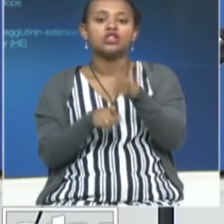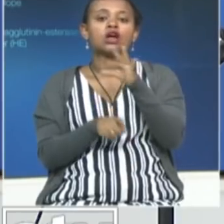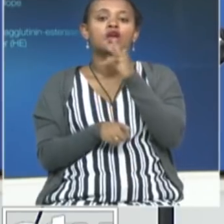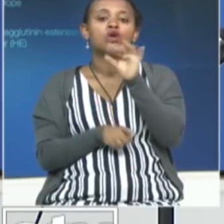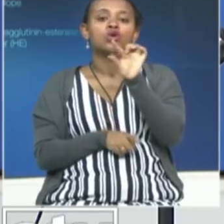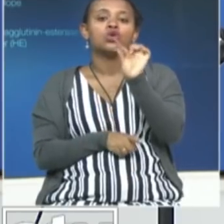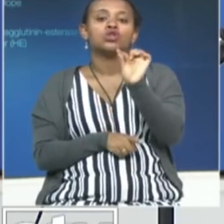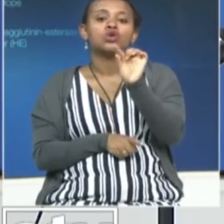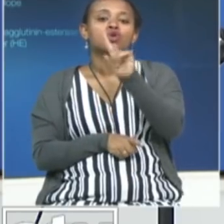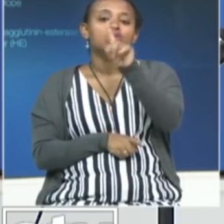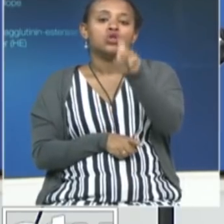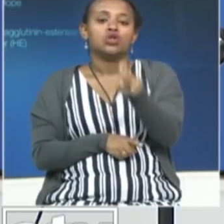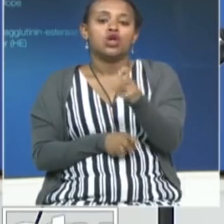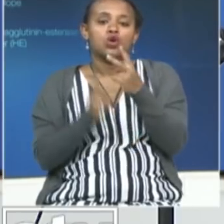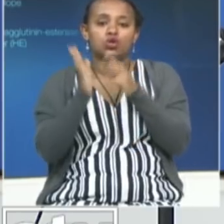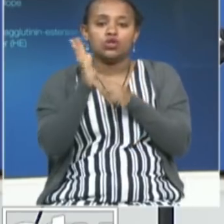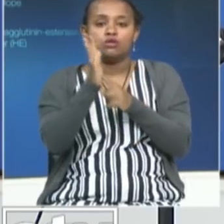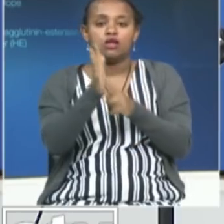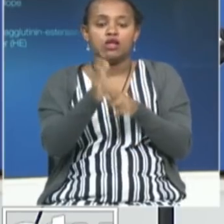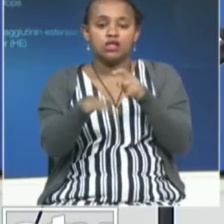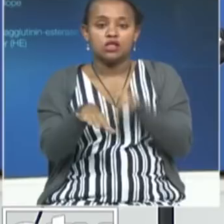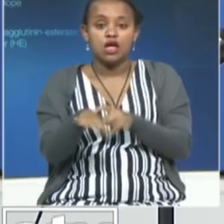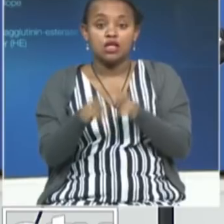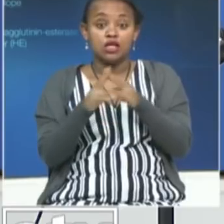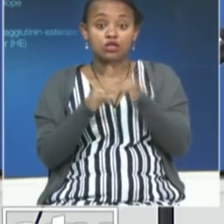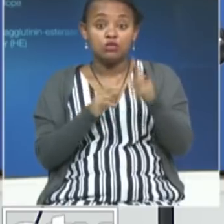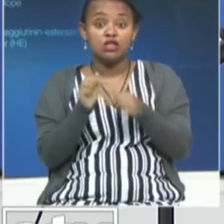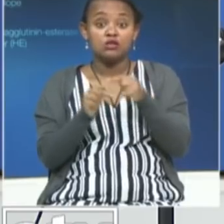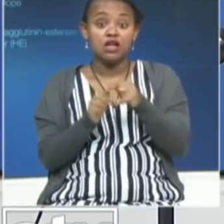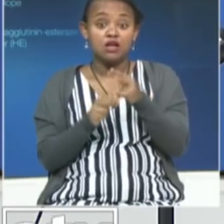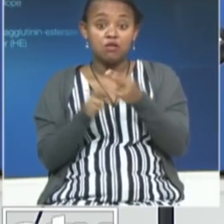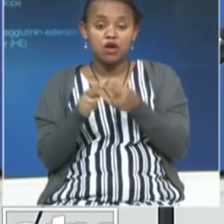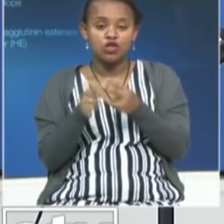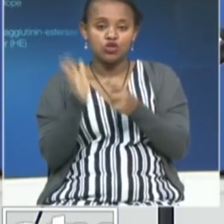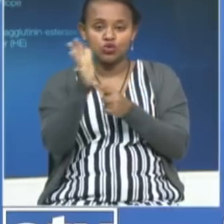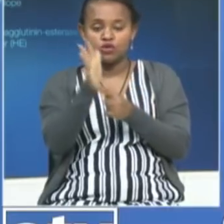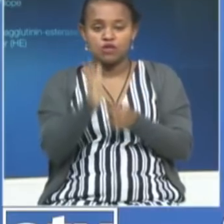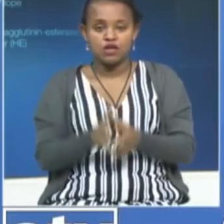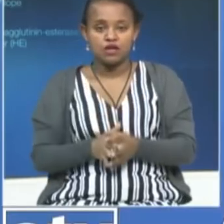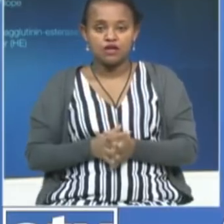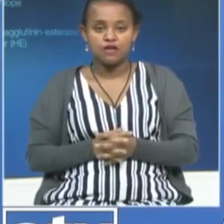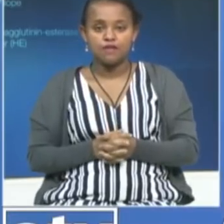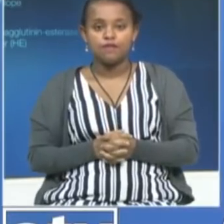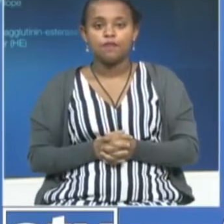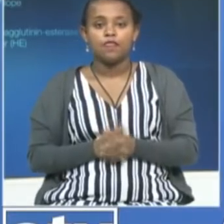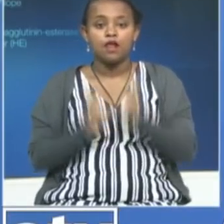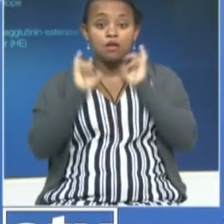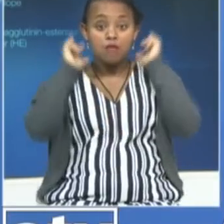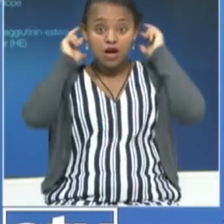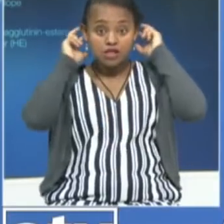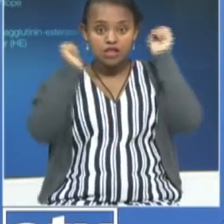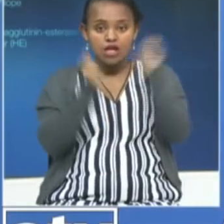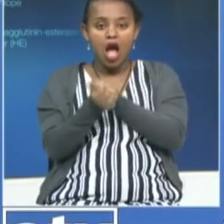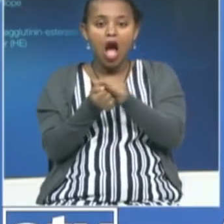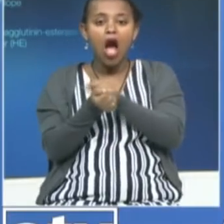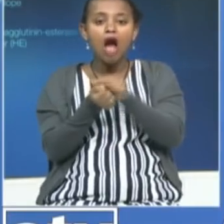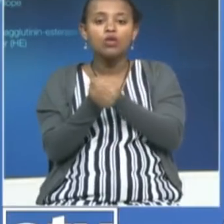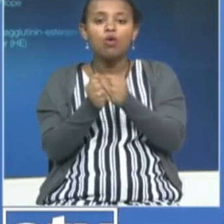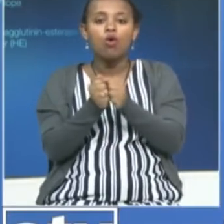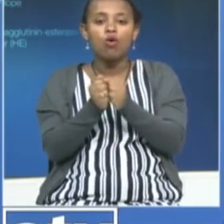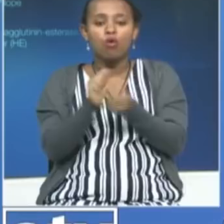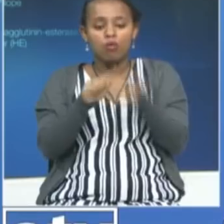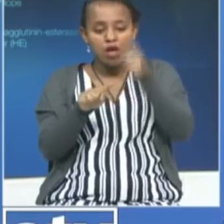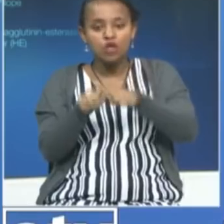የተወሰኑ ጥያቄዎችን እንመለከታለን። ሰዓታችን በጣም ስለሄደ ይችን ባጭሩ እንመልከታት። ጥሩ እንግዲህ ማስክን አጥቦ መጠቀም